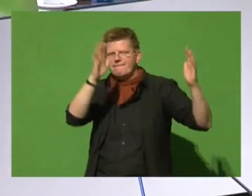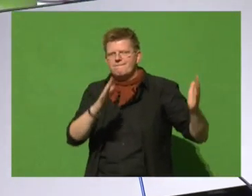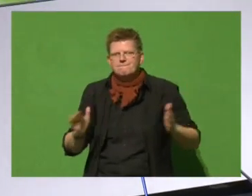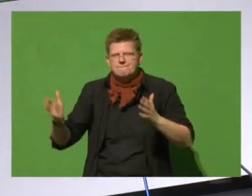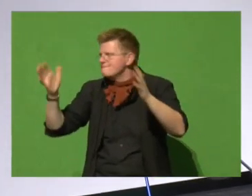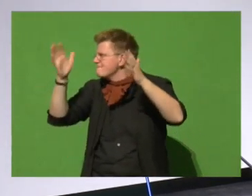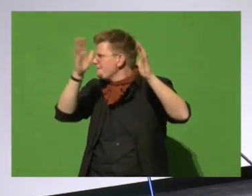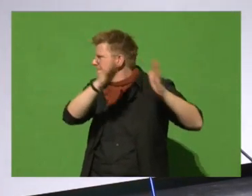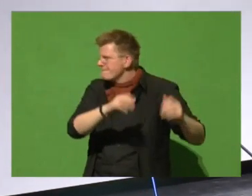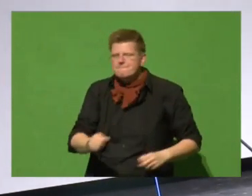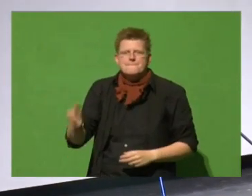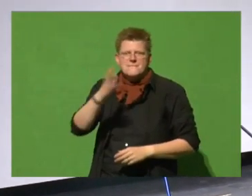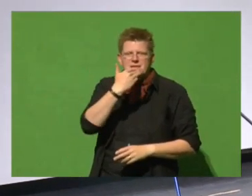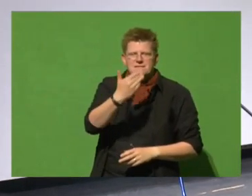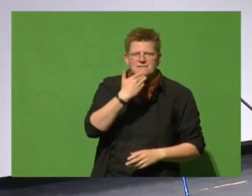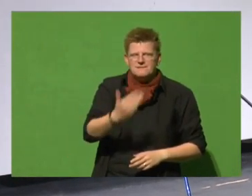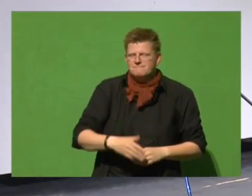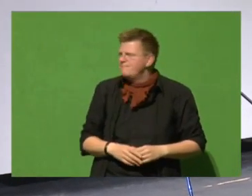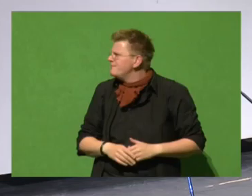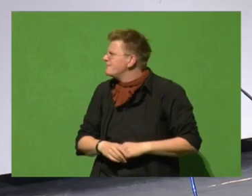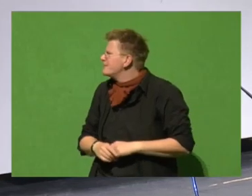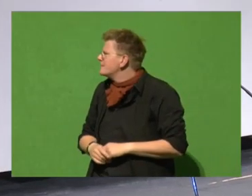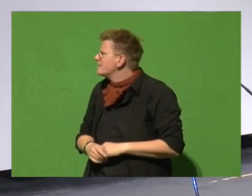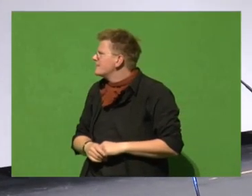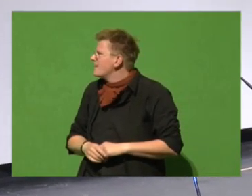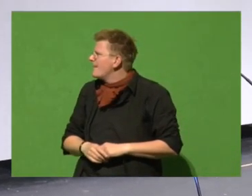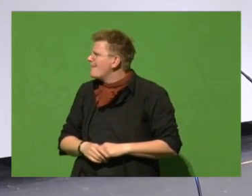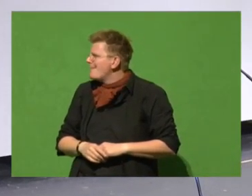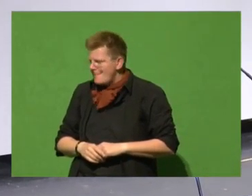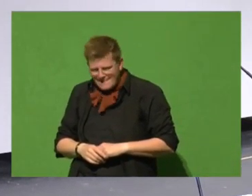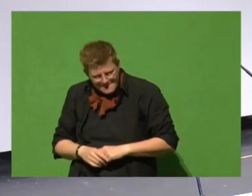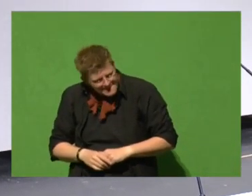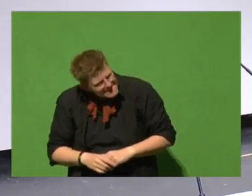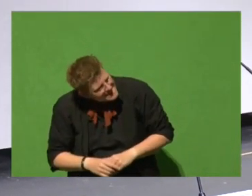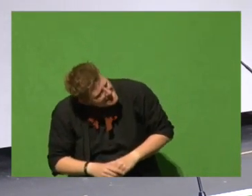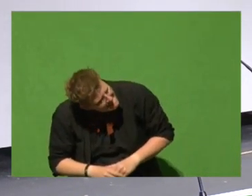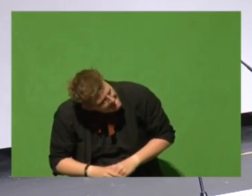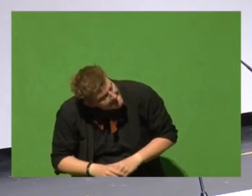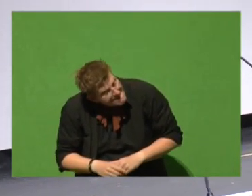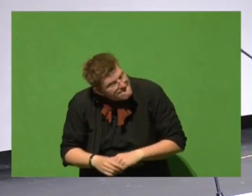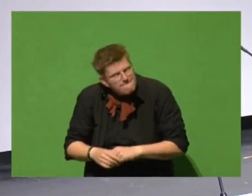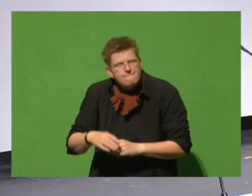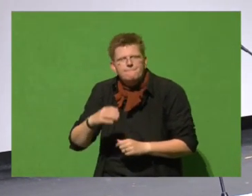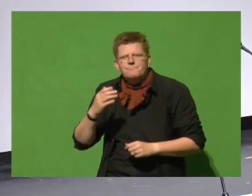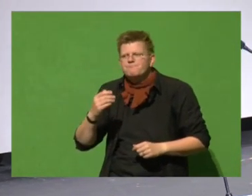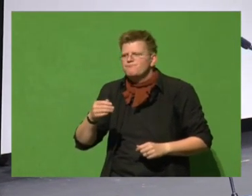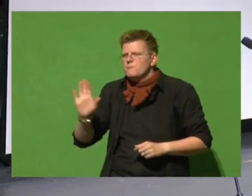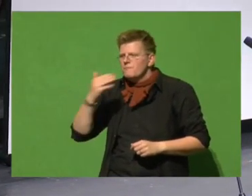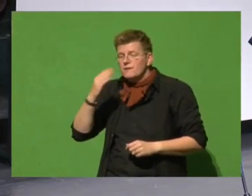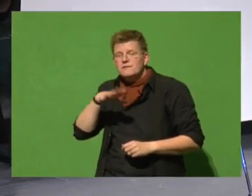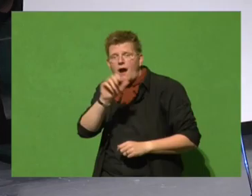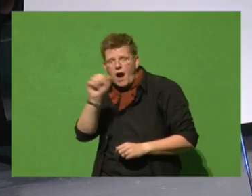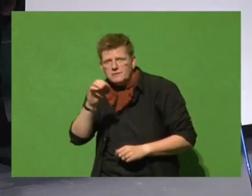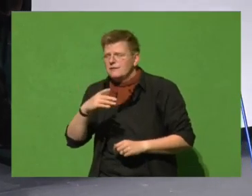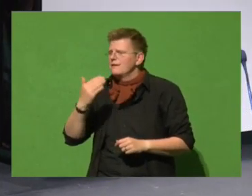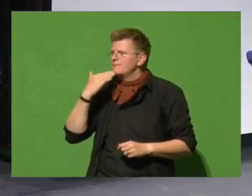Danke Max, danke Wiebke, danke Carsten, danke Eike, danke André, danke Britta, danke Annegret, danke